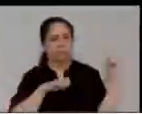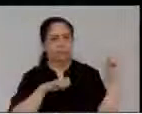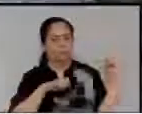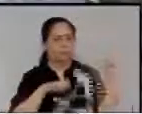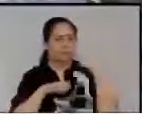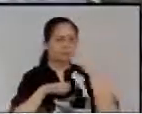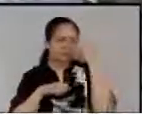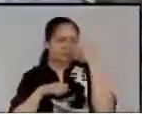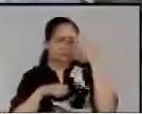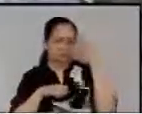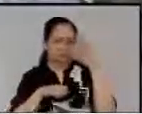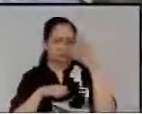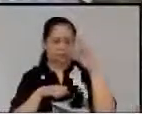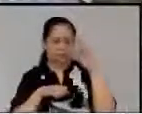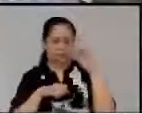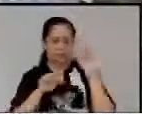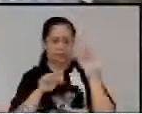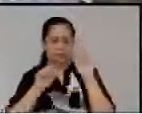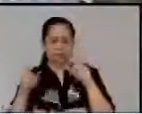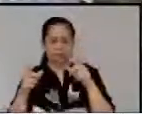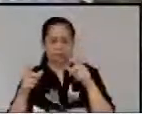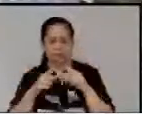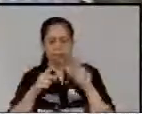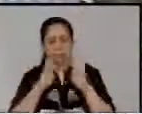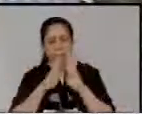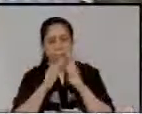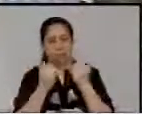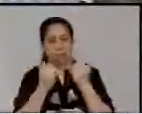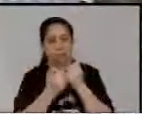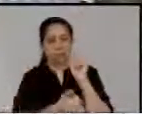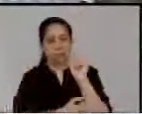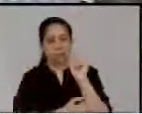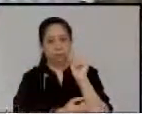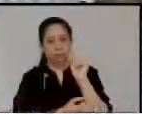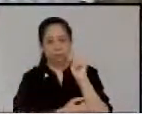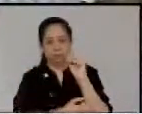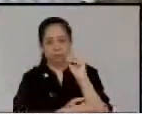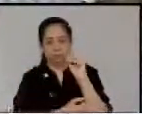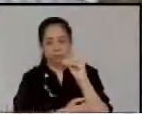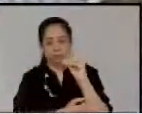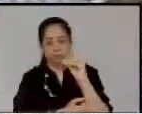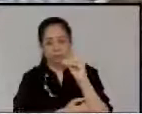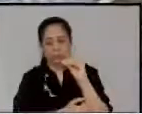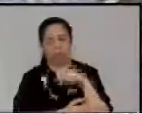Pag ano ng alon, sumalta yung ano namin.